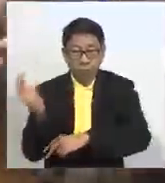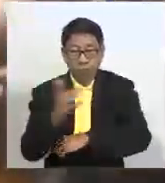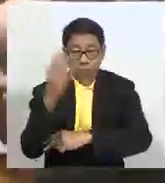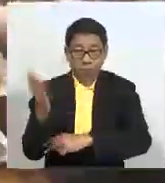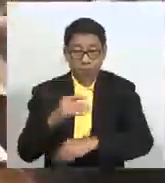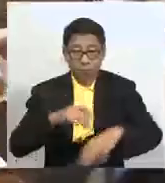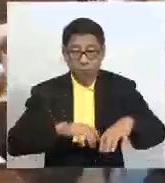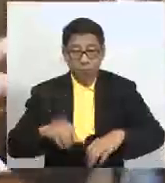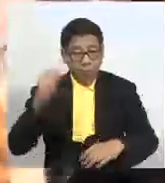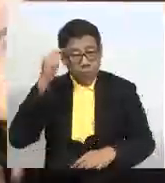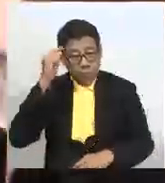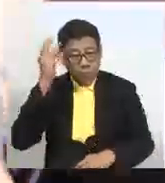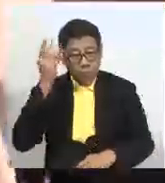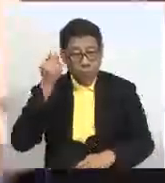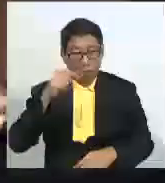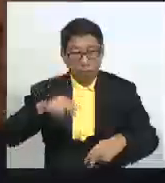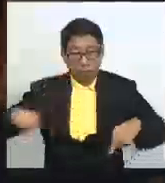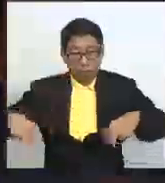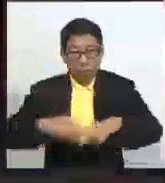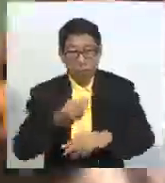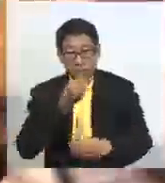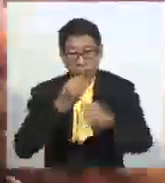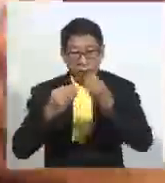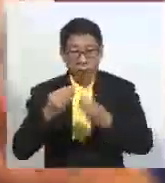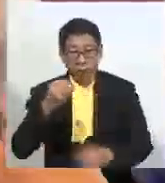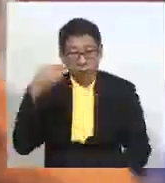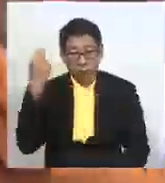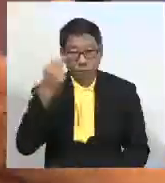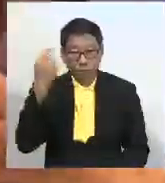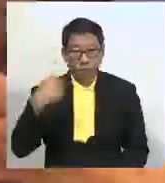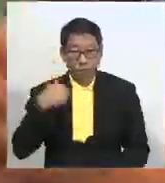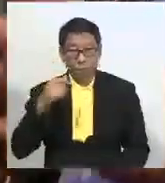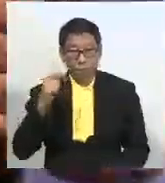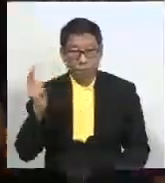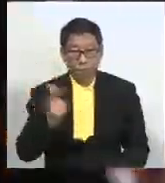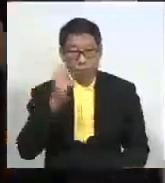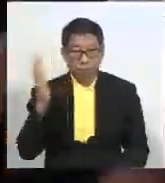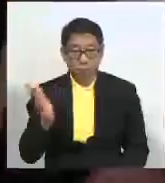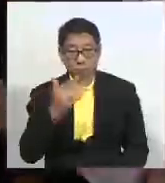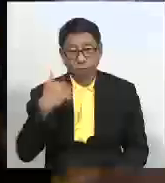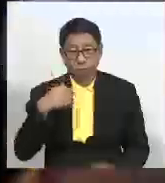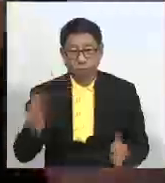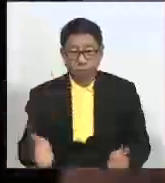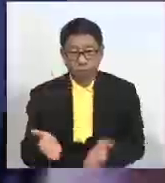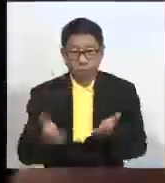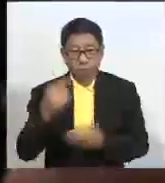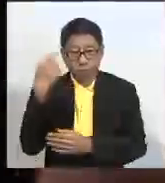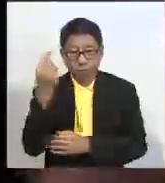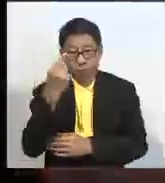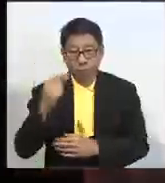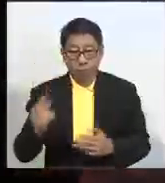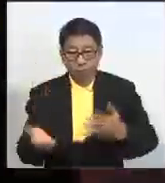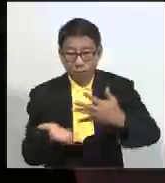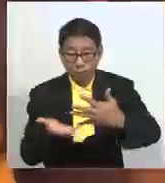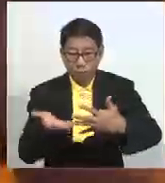ที่จัดขึ้นภายใต้แนวคิดเดินกินชิมเที่ยว Walking Street at สีลมเพื่อส่งเสริมการท่องเที่ยวและยกระดับส